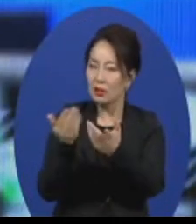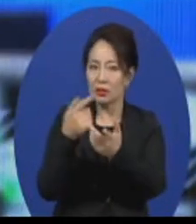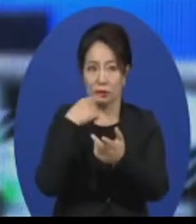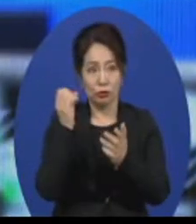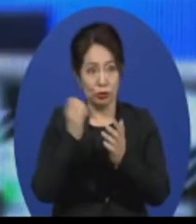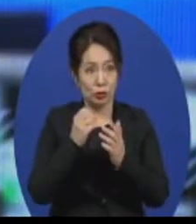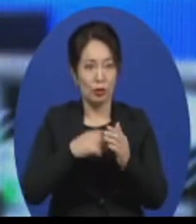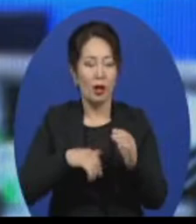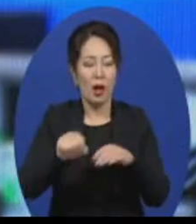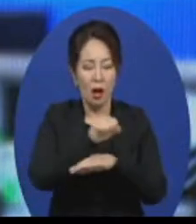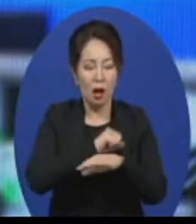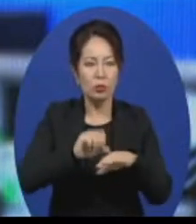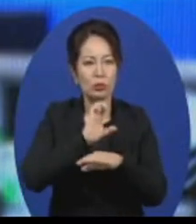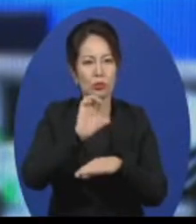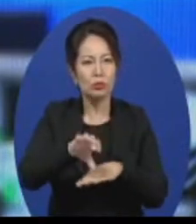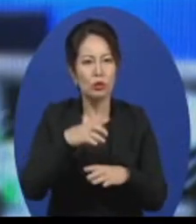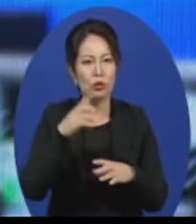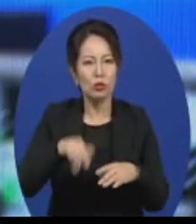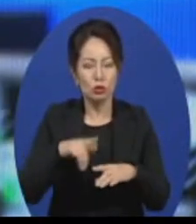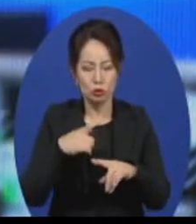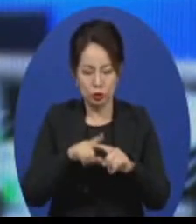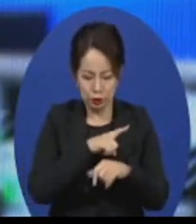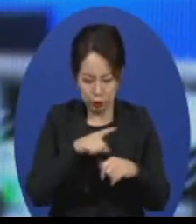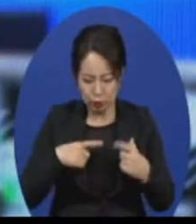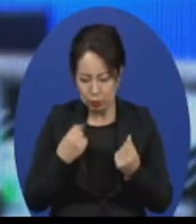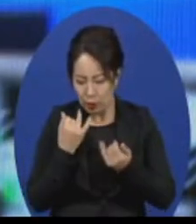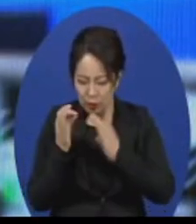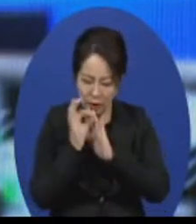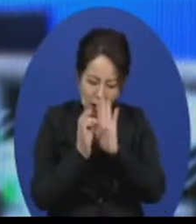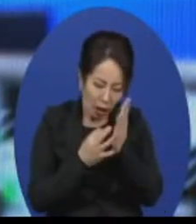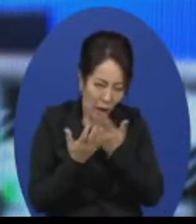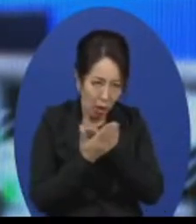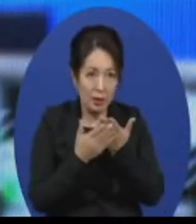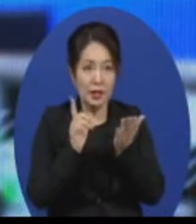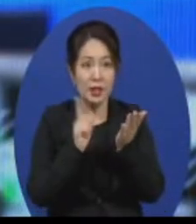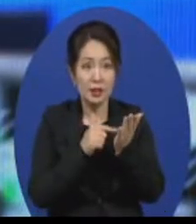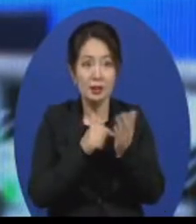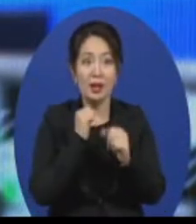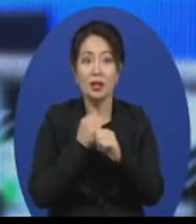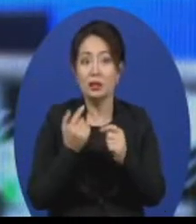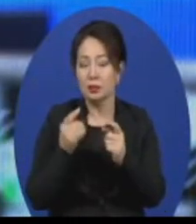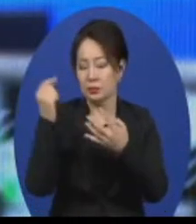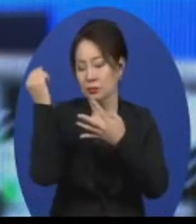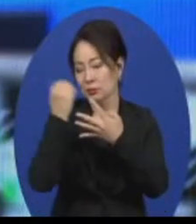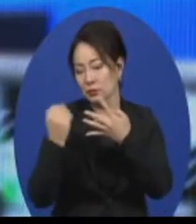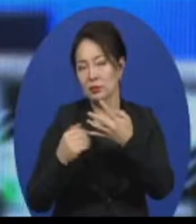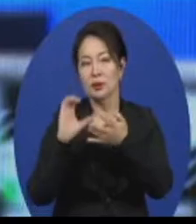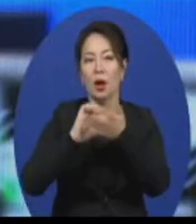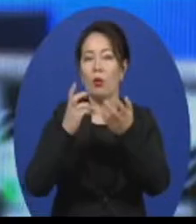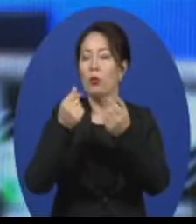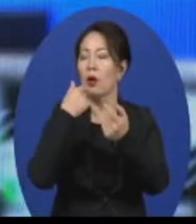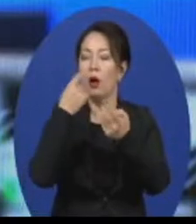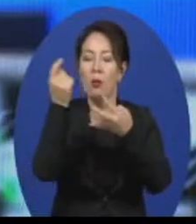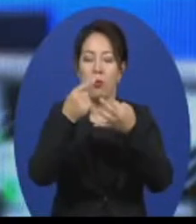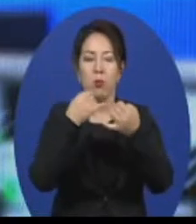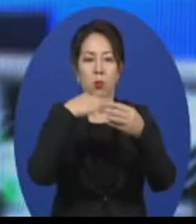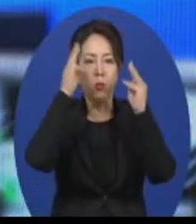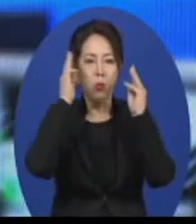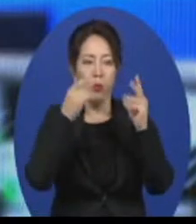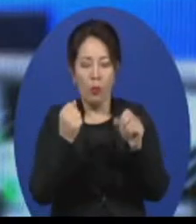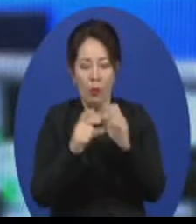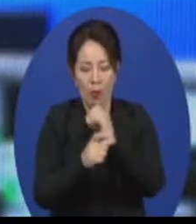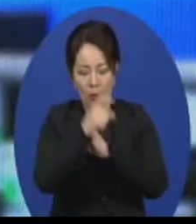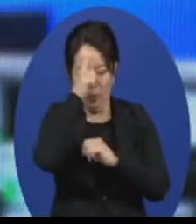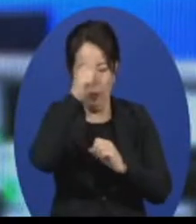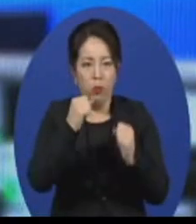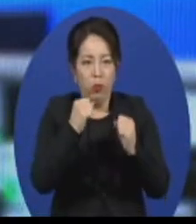хөрөнгө оруулалтыг төвөөс шийдэхээс илүүтэй орон нутгийн иргэд өөрсдөө хилцдэг. Шаардлагатай хийх ажлаа эренбилж санхүүжүүлэх шийдлийг гаргадаг байх эрх